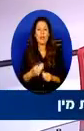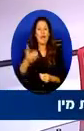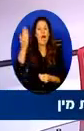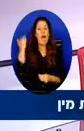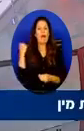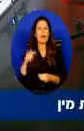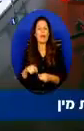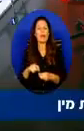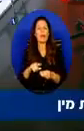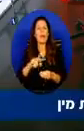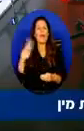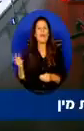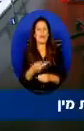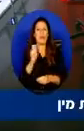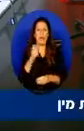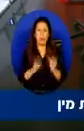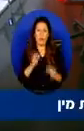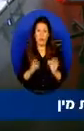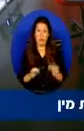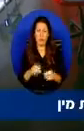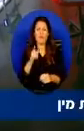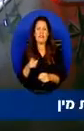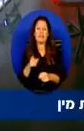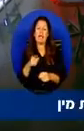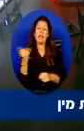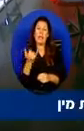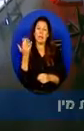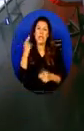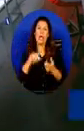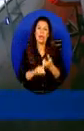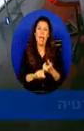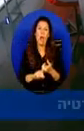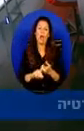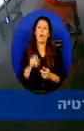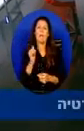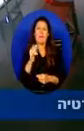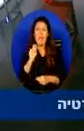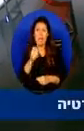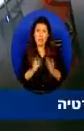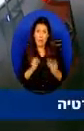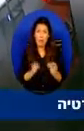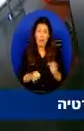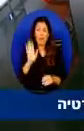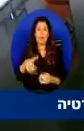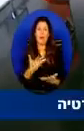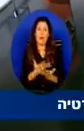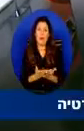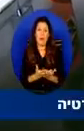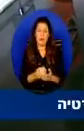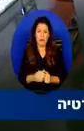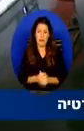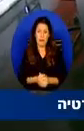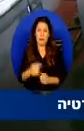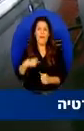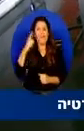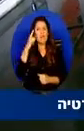והתוצאות תמיד היו תלויות בהרכב וכמובן בראיות. אני חושב ששדולות הנשים, ואני אינני מתחנף, שדולות